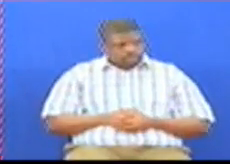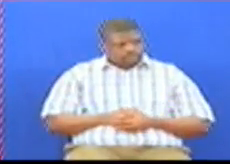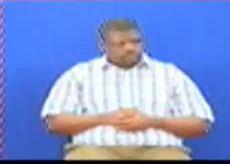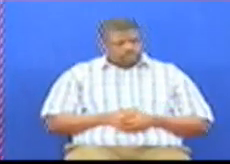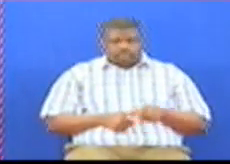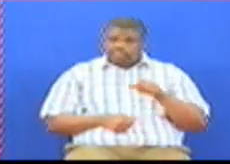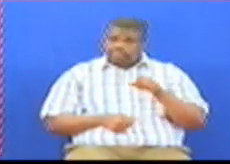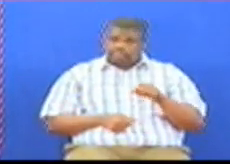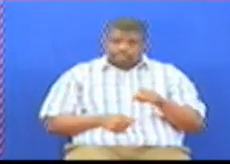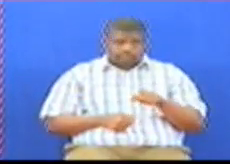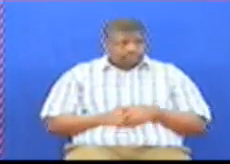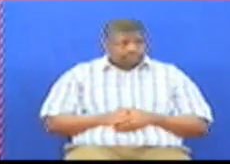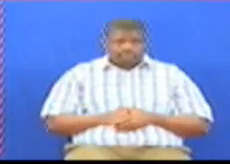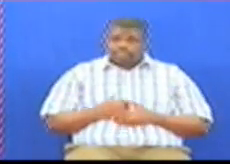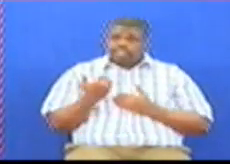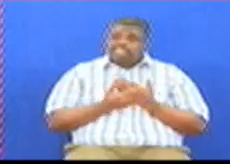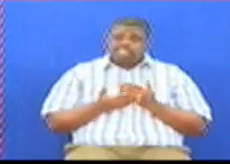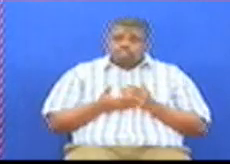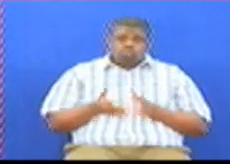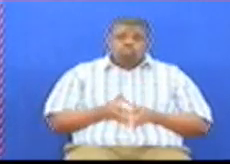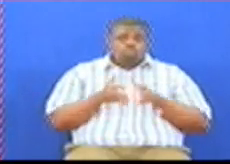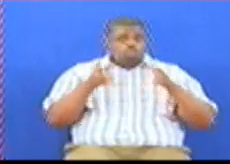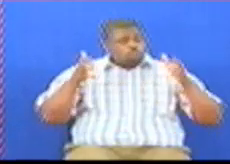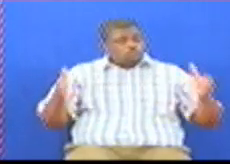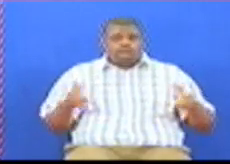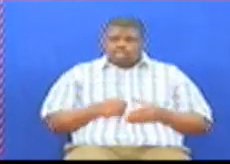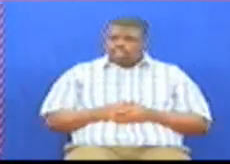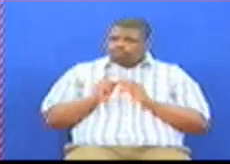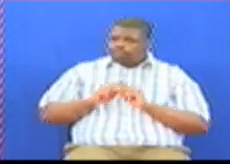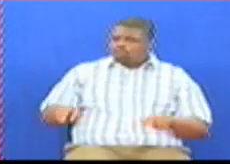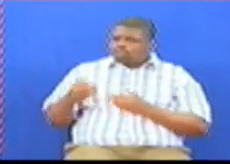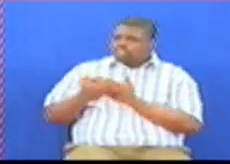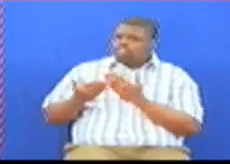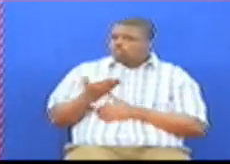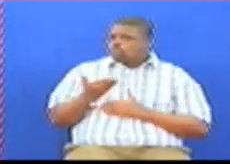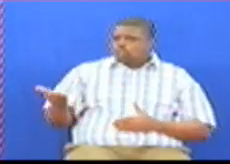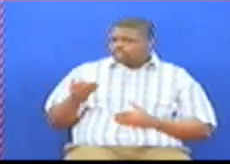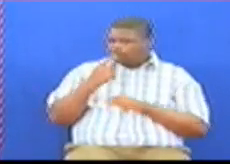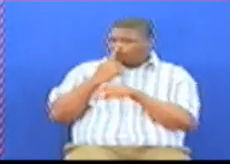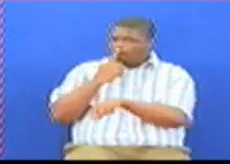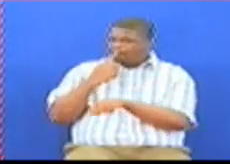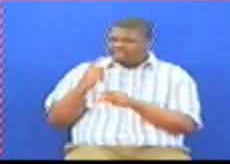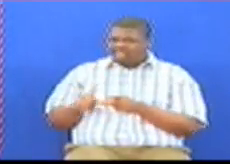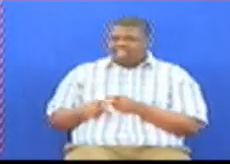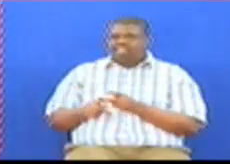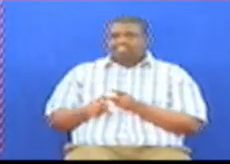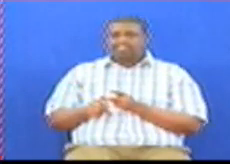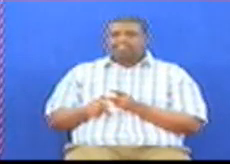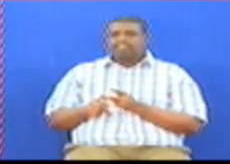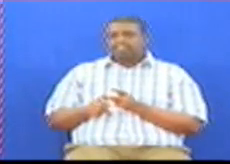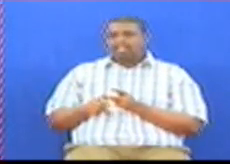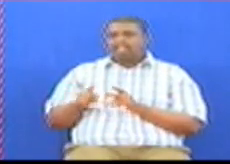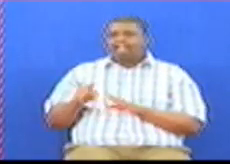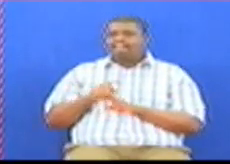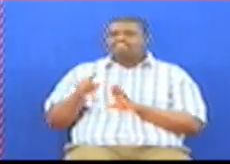900,000. Ni nchi kubwa sana kuliko hata nchi yote hapa katika ukanda huu wa Afrika